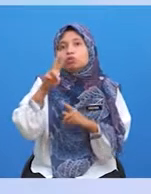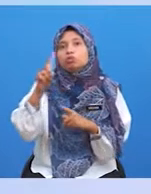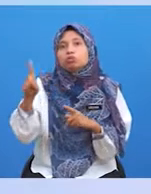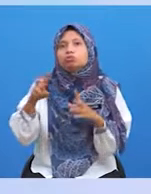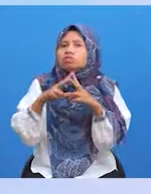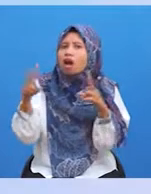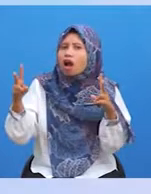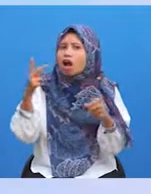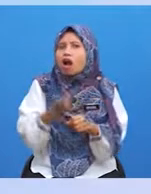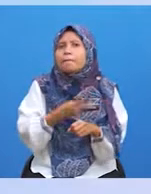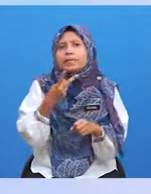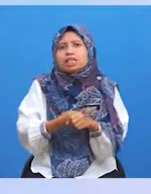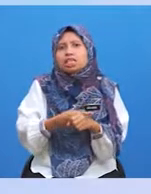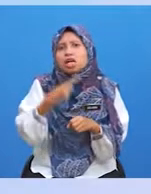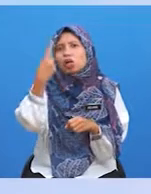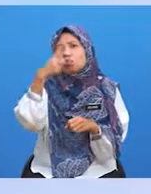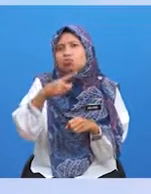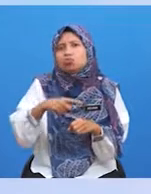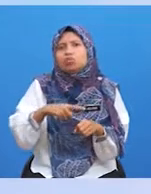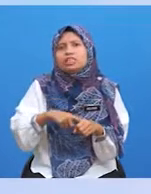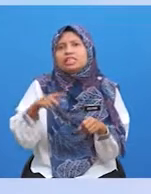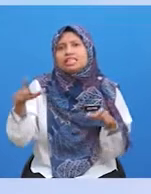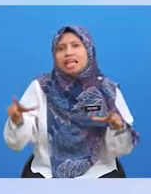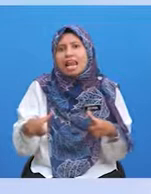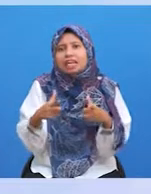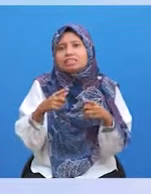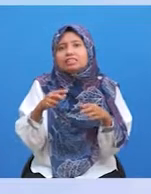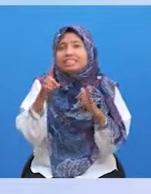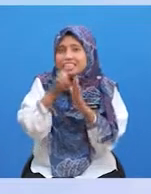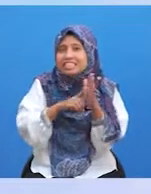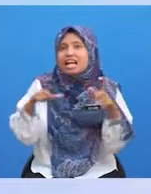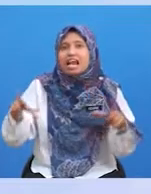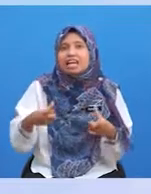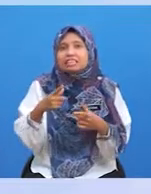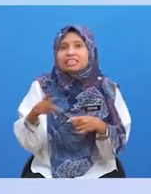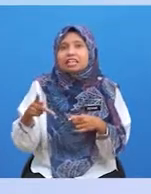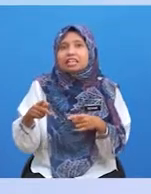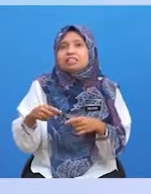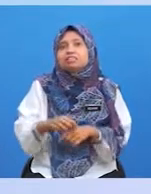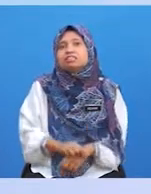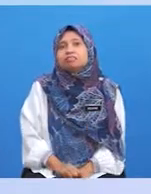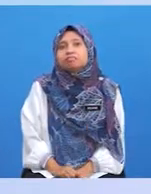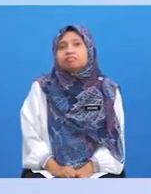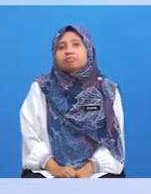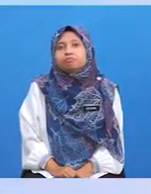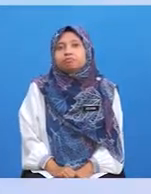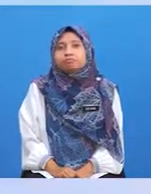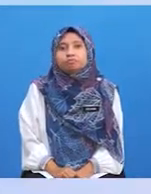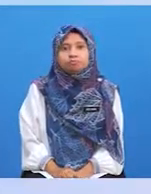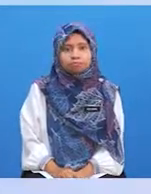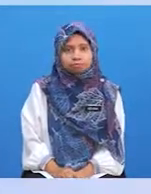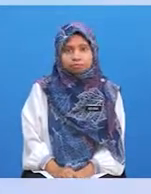ke-21 selalu diperkatakan dalam media massa, khususnya media sosial.